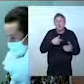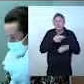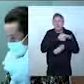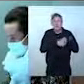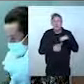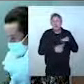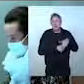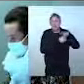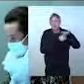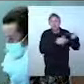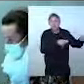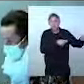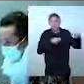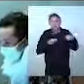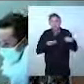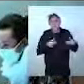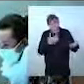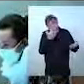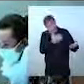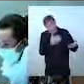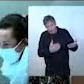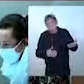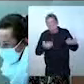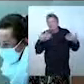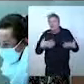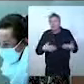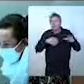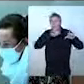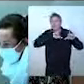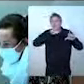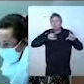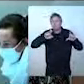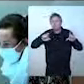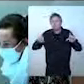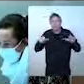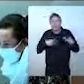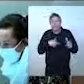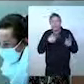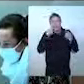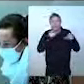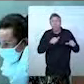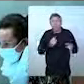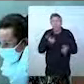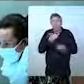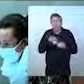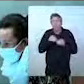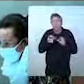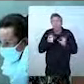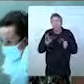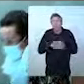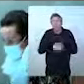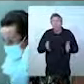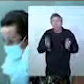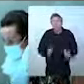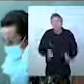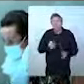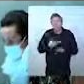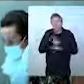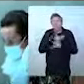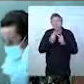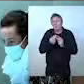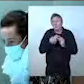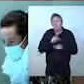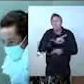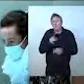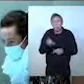donc je pense que les chiffres parlent d'eux-mêmes et j'ai même pas grand-chose d'autre à dire. Et quant à notre décision, eh bien je l'exprimais très clairement, non, nous ne